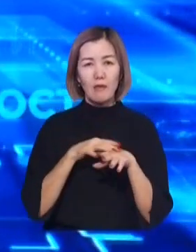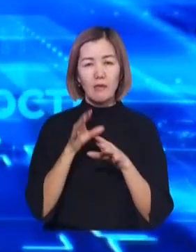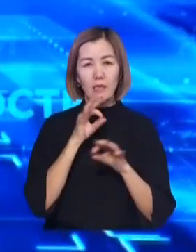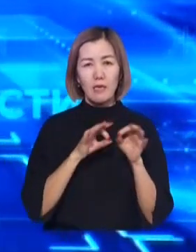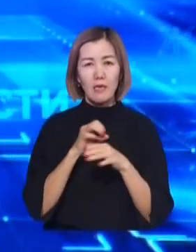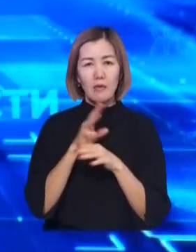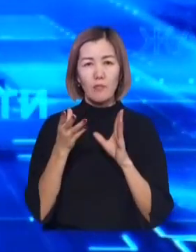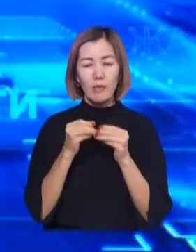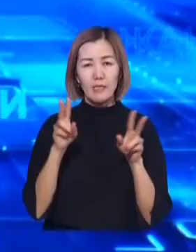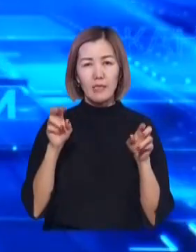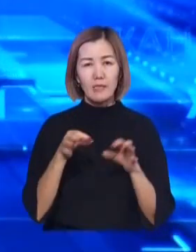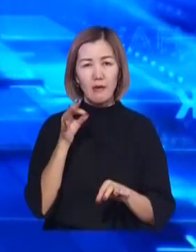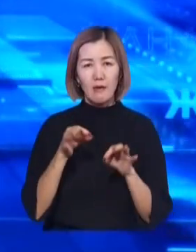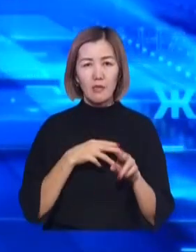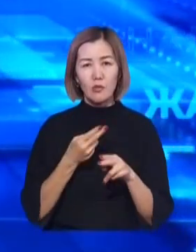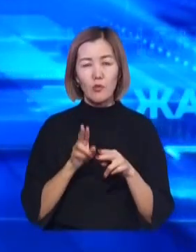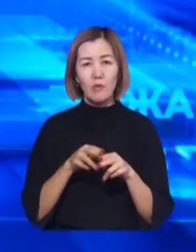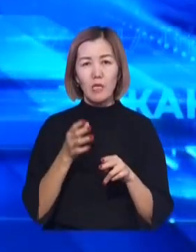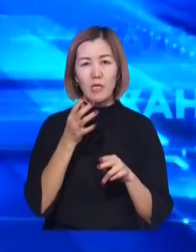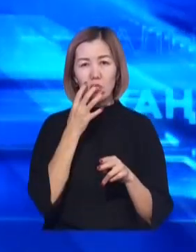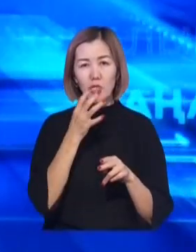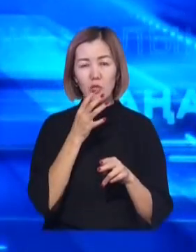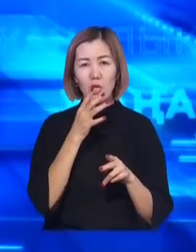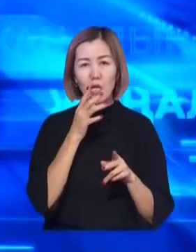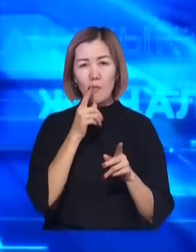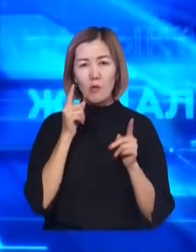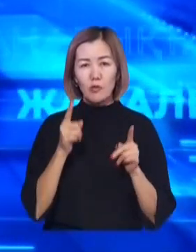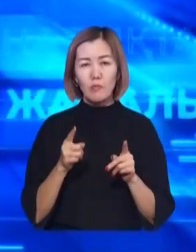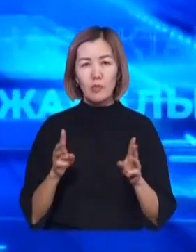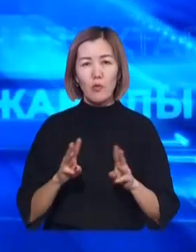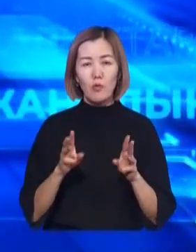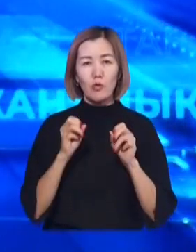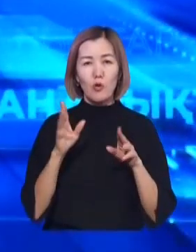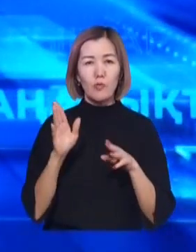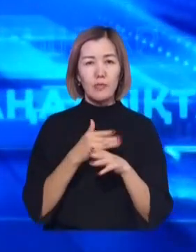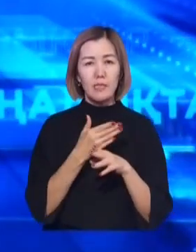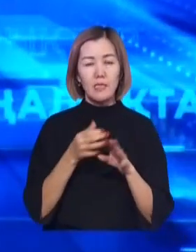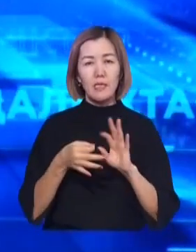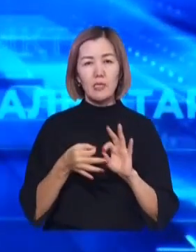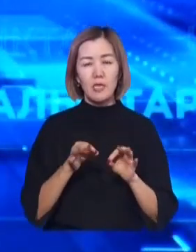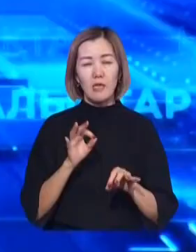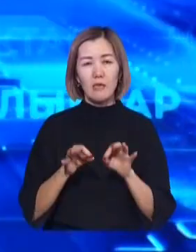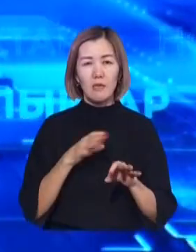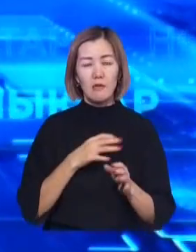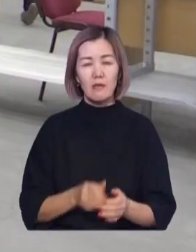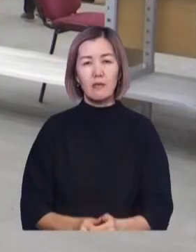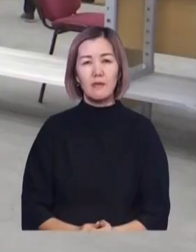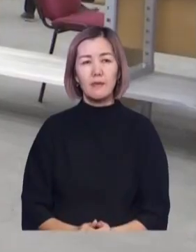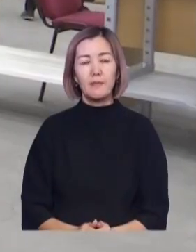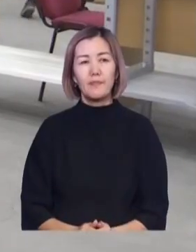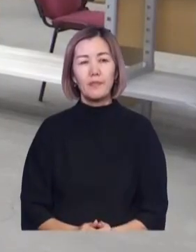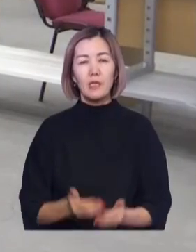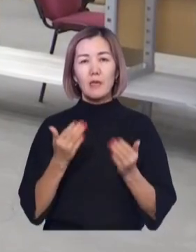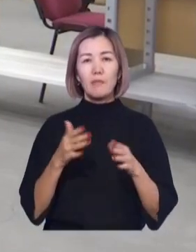дәрі-дәрмекпен қамтамасыз ету мәселесі қаралды. Сонымен қатар жылыту маусымындағы өрт қауіпсіздік шаралары талқыланды.